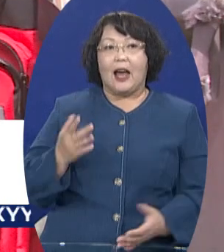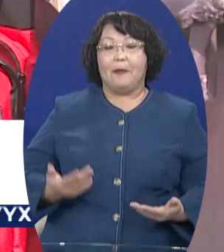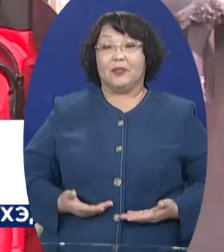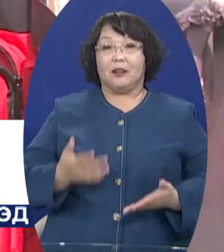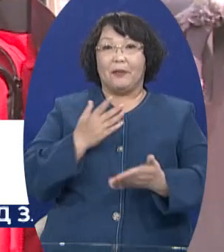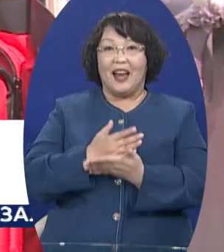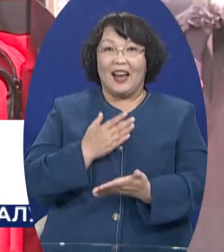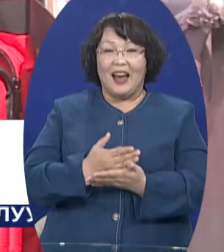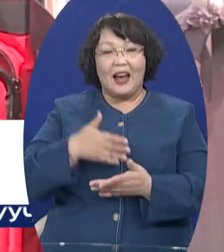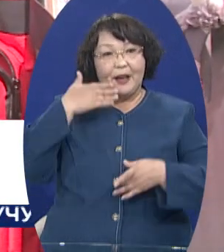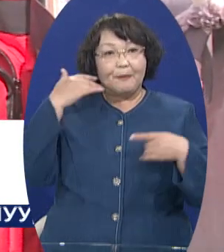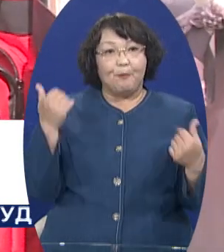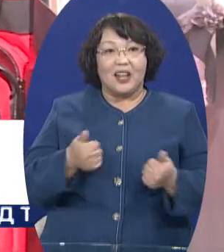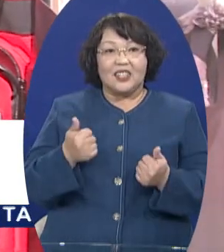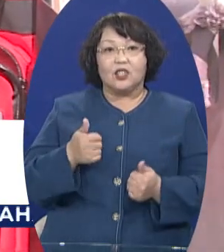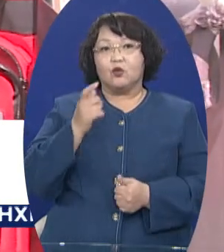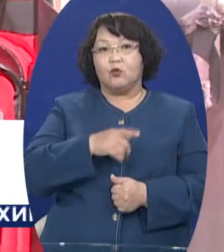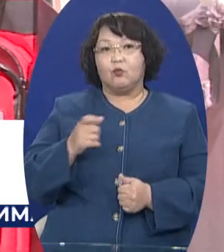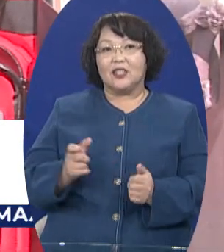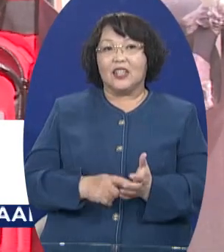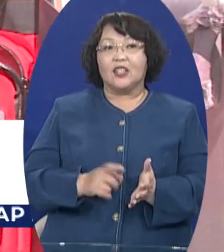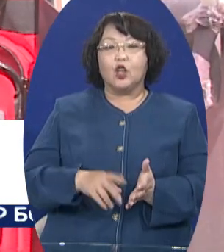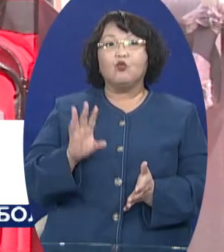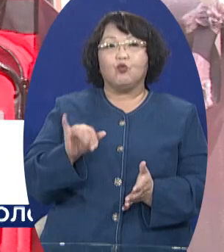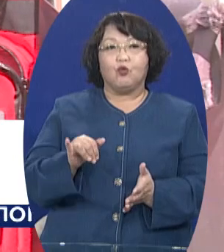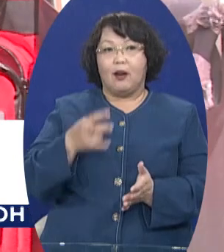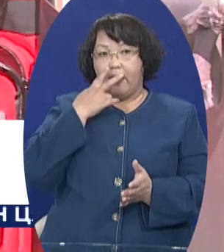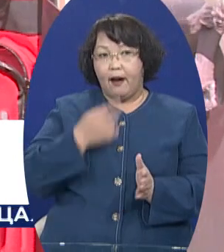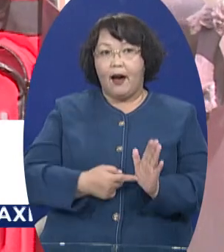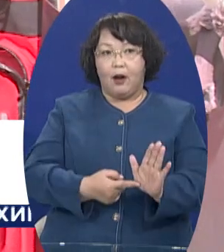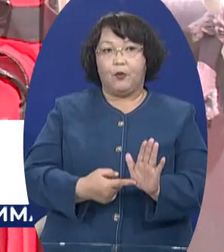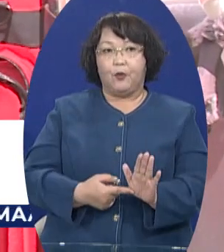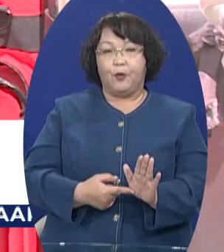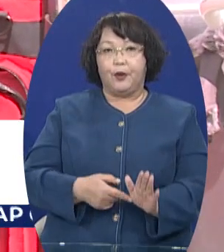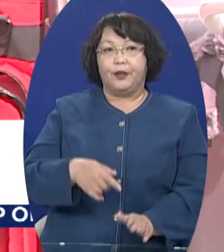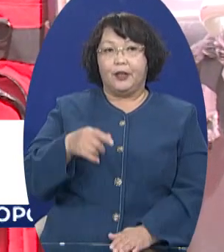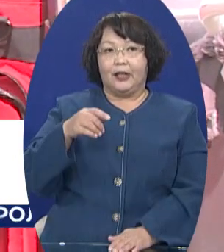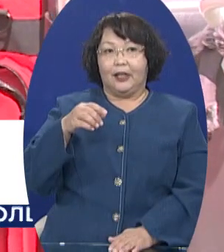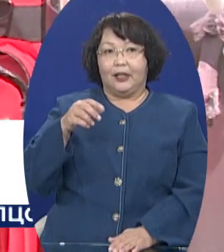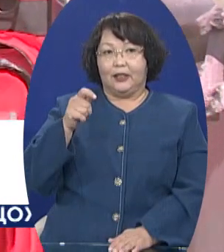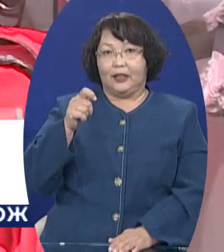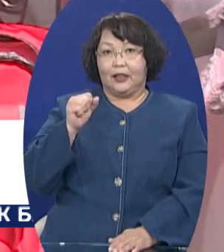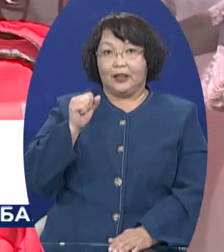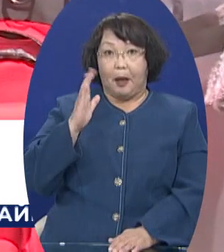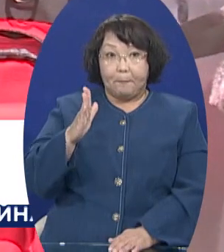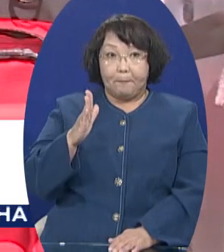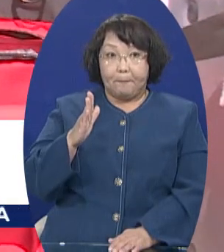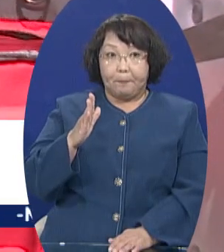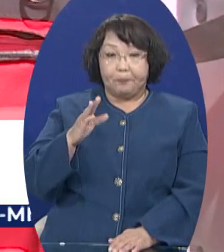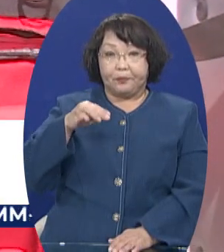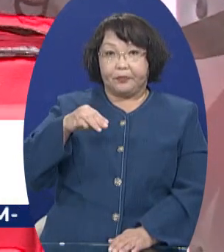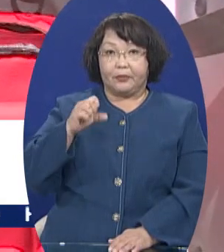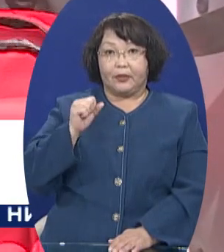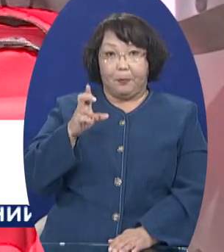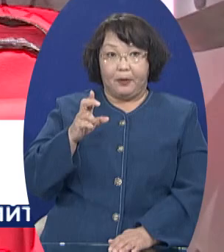байгаа малчин иргэдэд хэрэгцээтэй байгаа зүйл нь юу вэ гэхээр энийг та бүхэнд харуулъя. Энэ таблет байж байгаа. Энэ таблетэн дотор одоо эмч маань өөрөө очисон